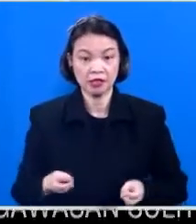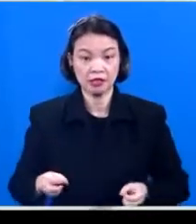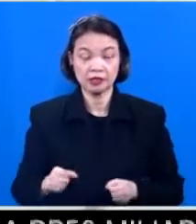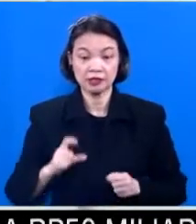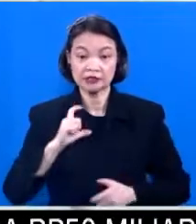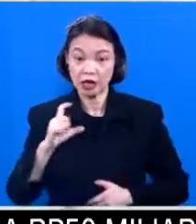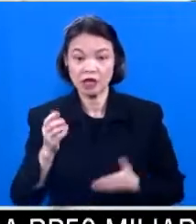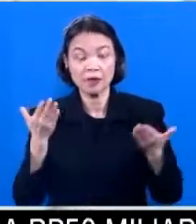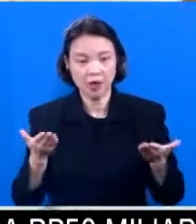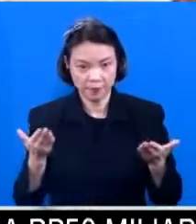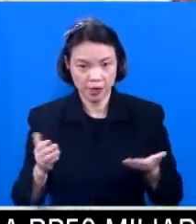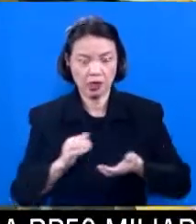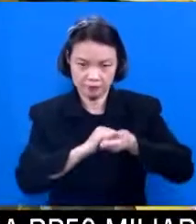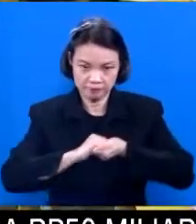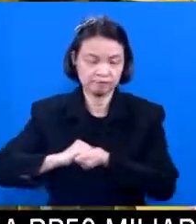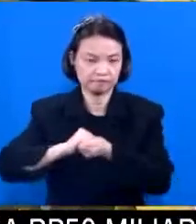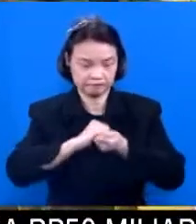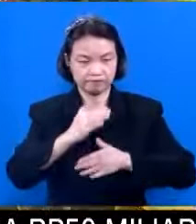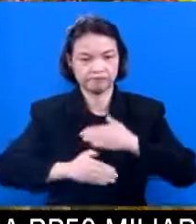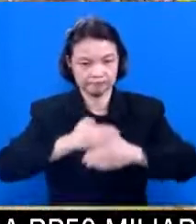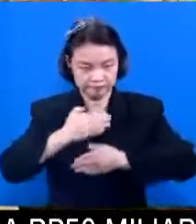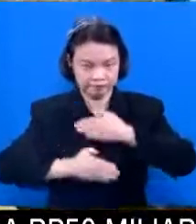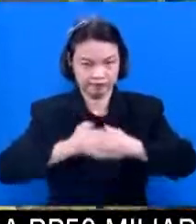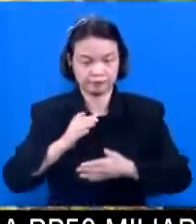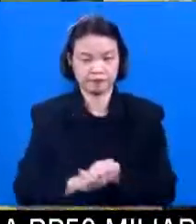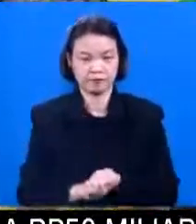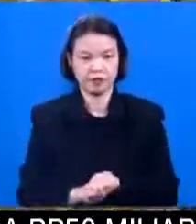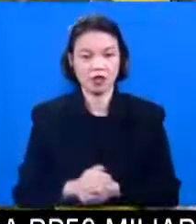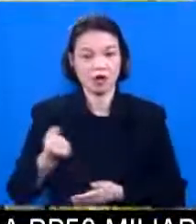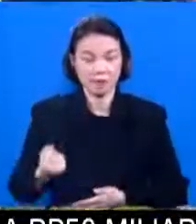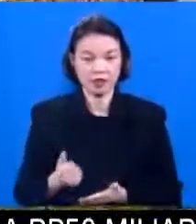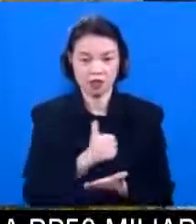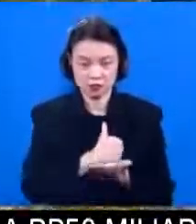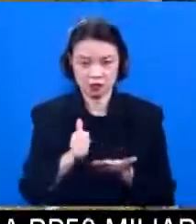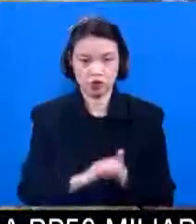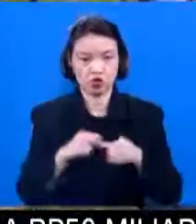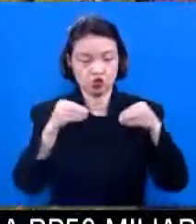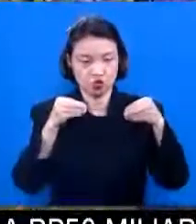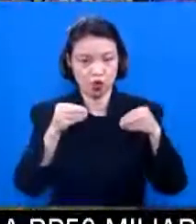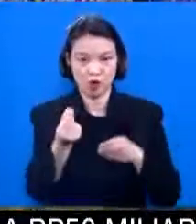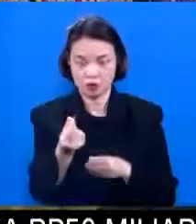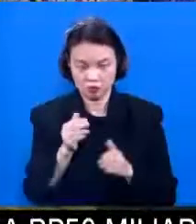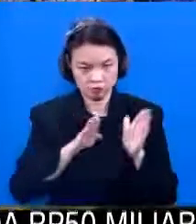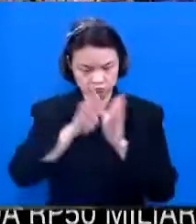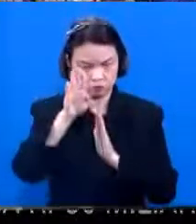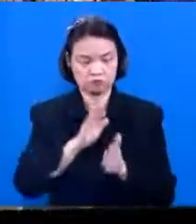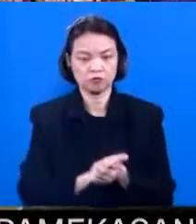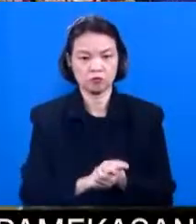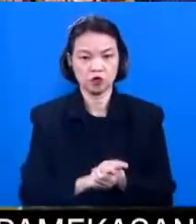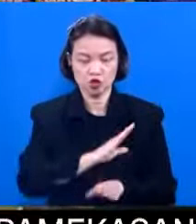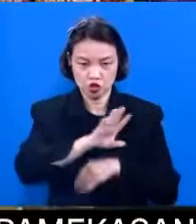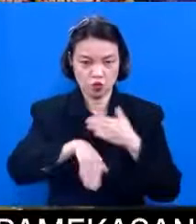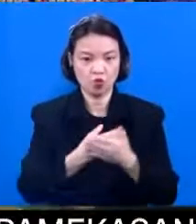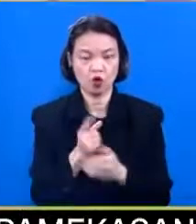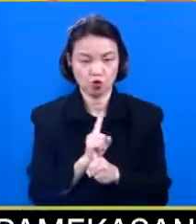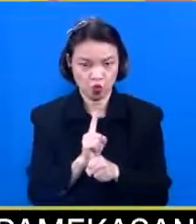masih tetap berkoordinasi terus. Berbeda dengan pasar tradisional yang masih menjual dengan harga tinggi, seluruh toko retail modern